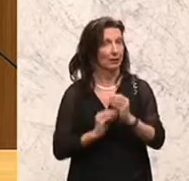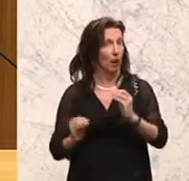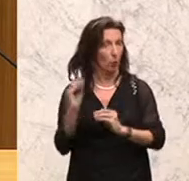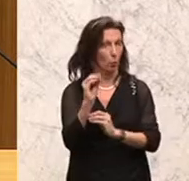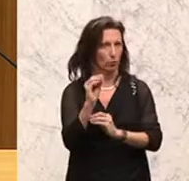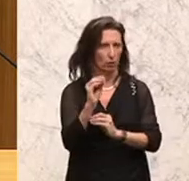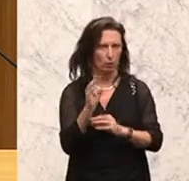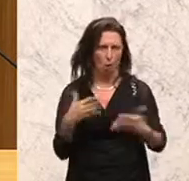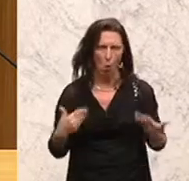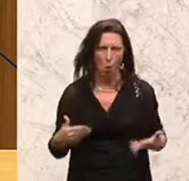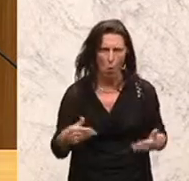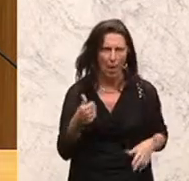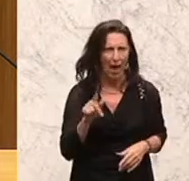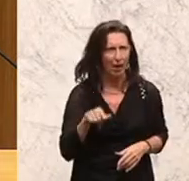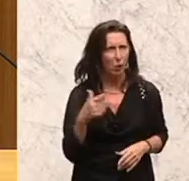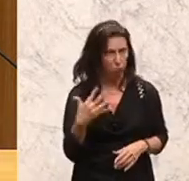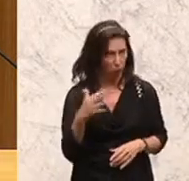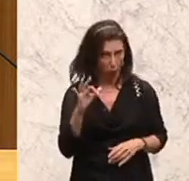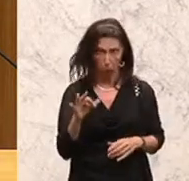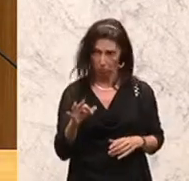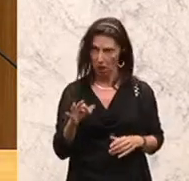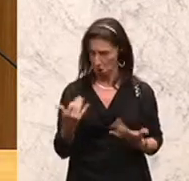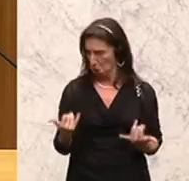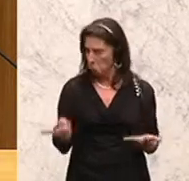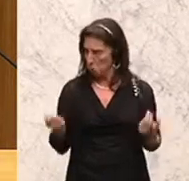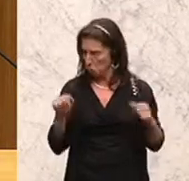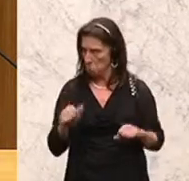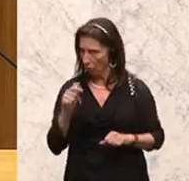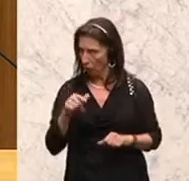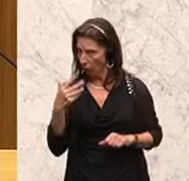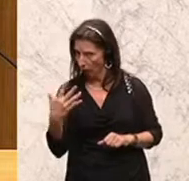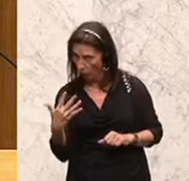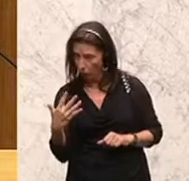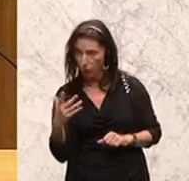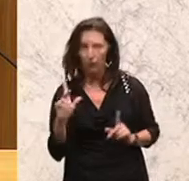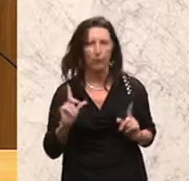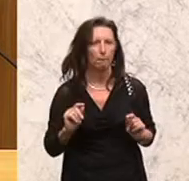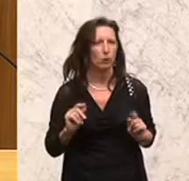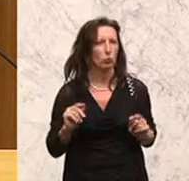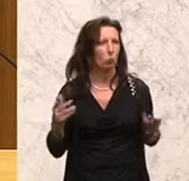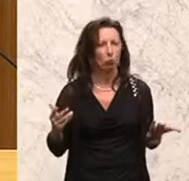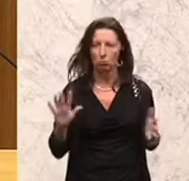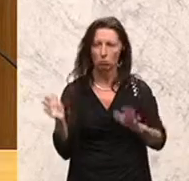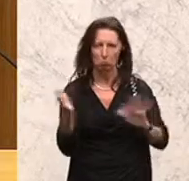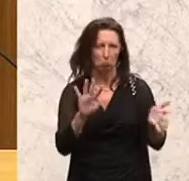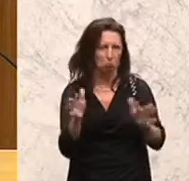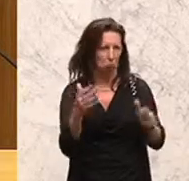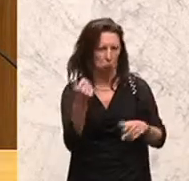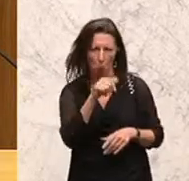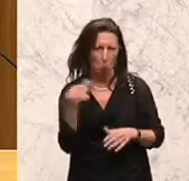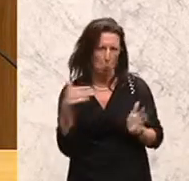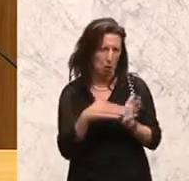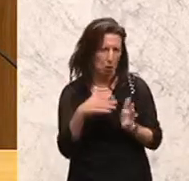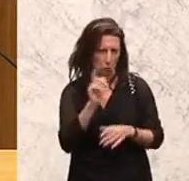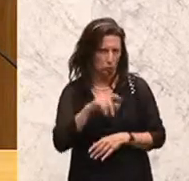heuer 1,5% hier beschließen, dann trifft das bereits die etwa, das kann etwa 100.000 Personen betreffen. Das ist